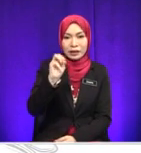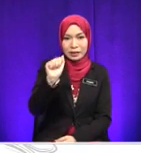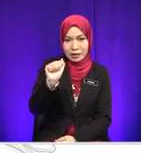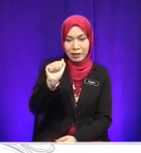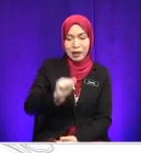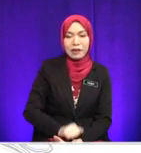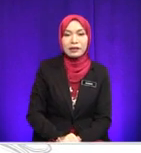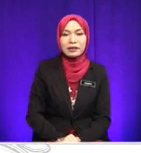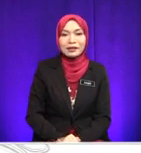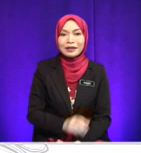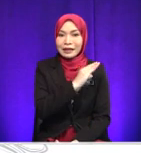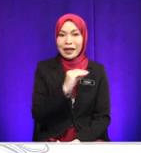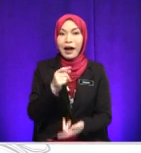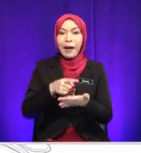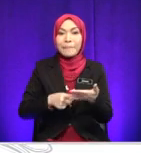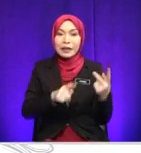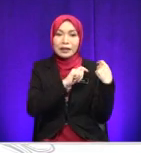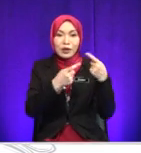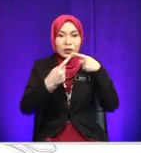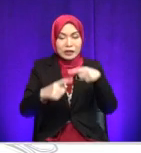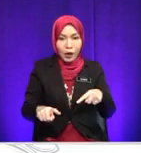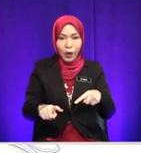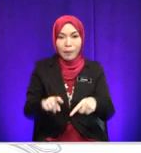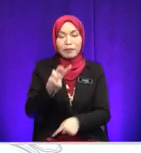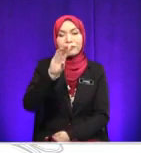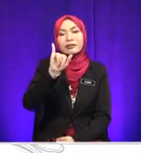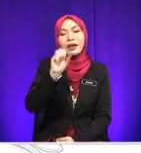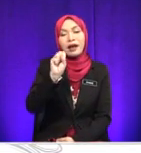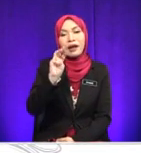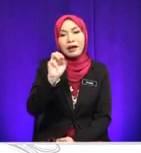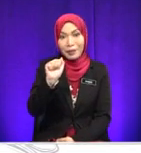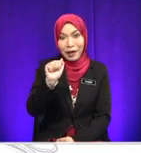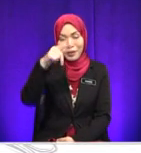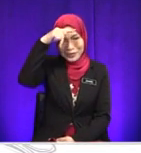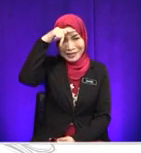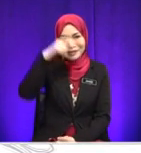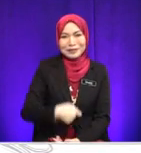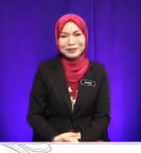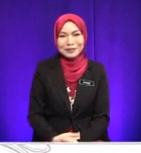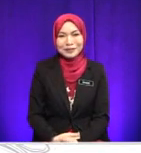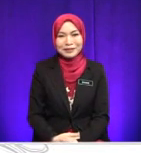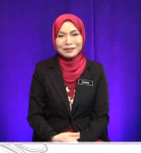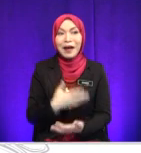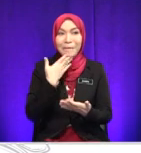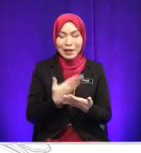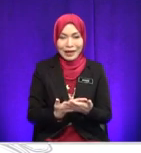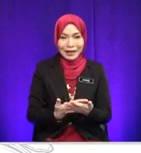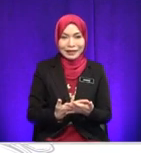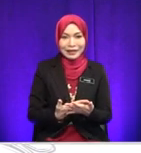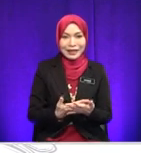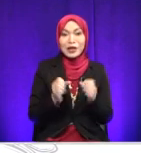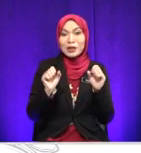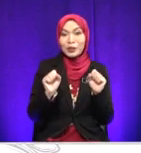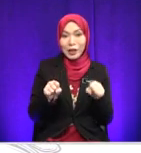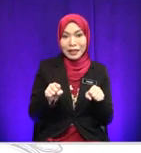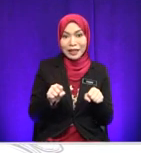apakah tanggungjawab Bhisma Putra? Ya, itu tadi. Okey, baik Puniten. Ria cuba dengar cara anak murid saya